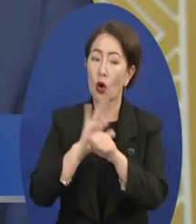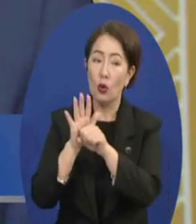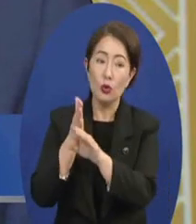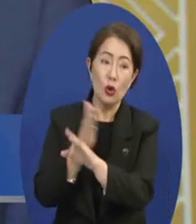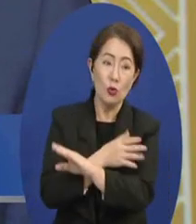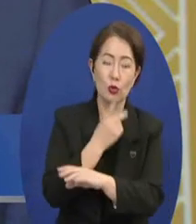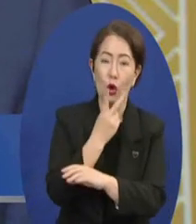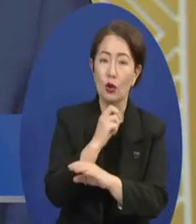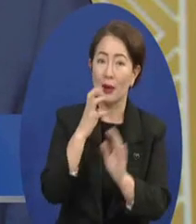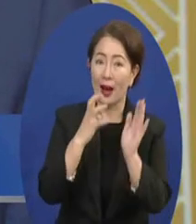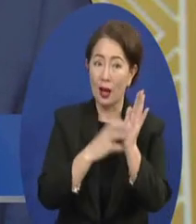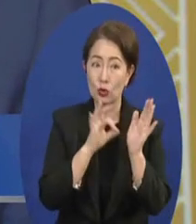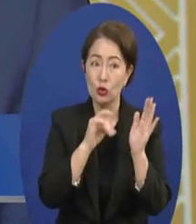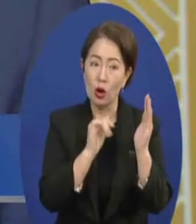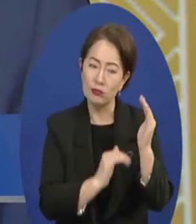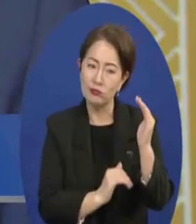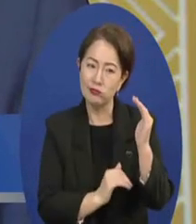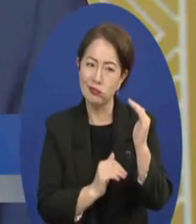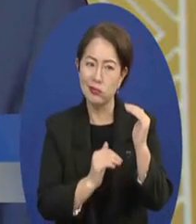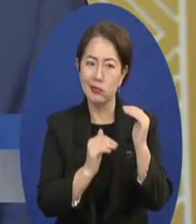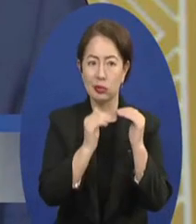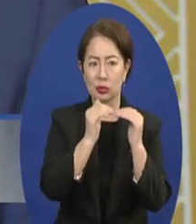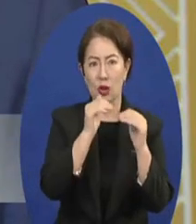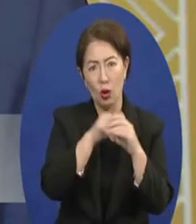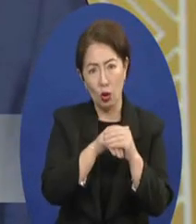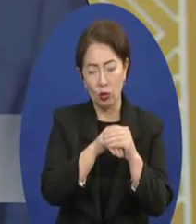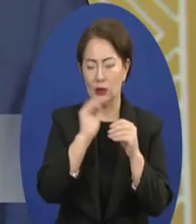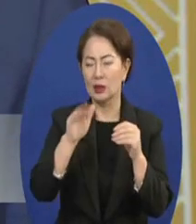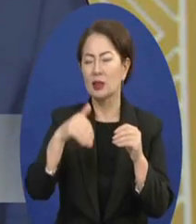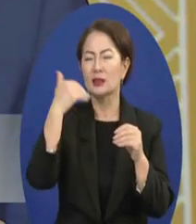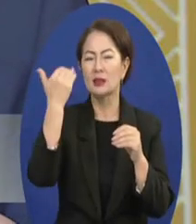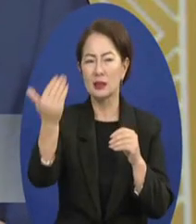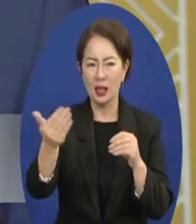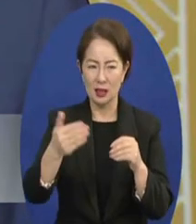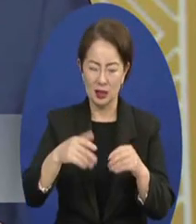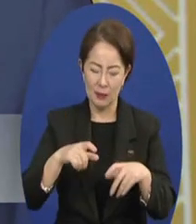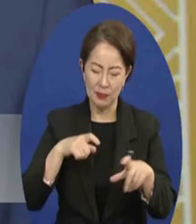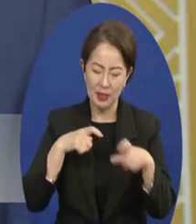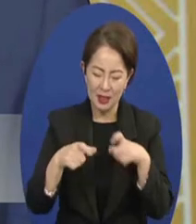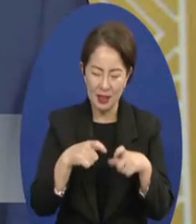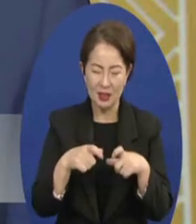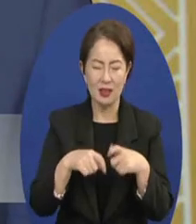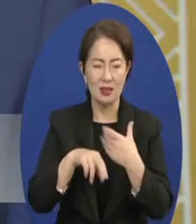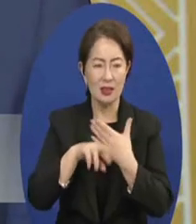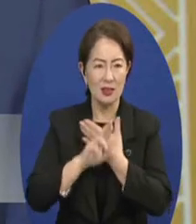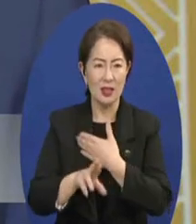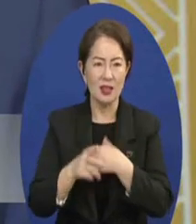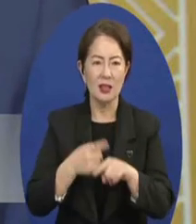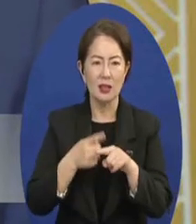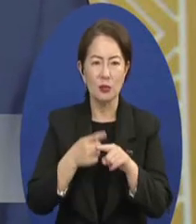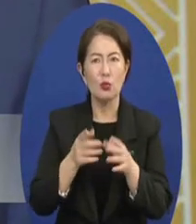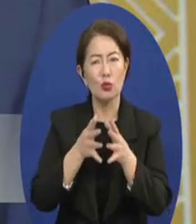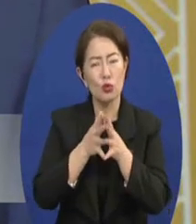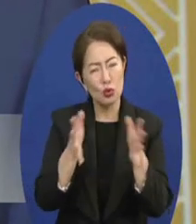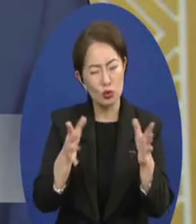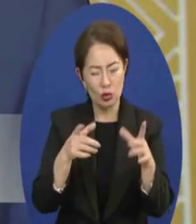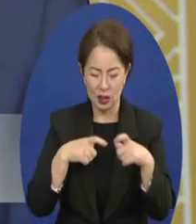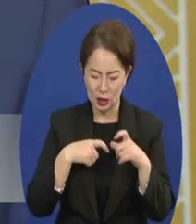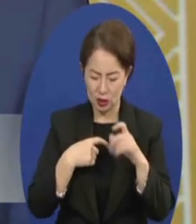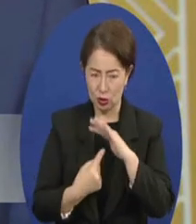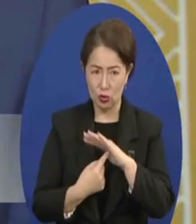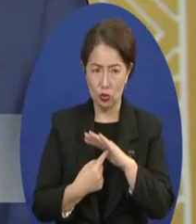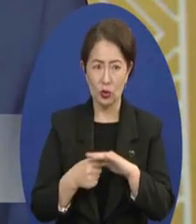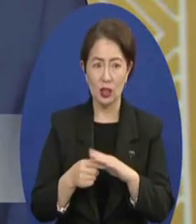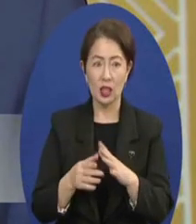оны энэ төвшөндөө хүрэх улмаар одоо цаашдаа эдийн засгаа одоо өргөжүүлэх эдийн засгийнхаа суурийг